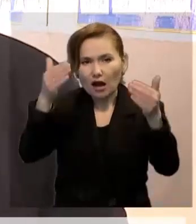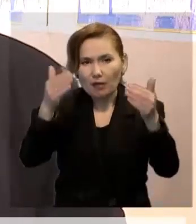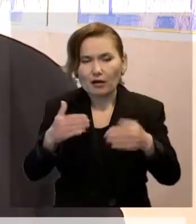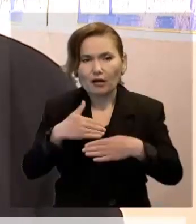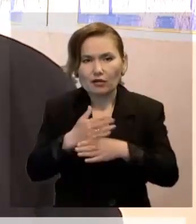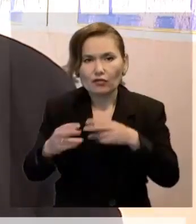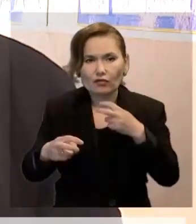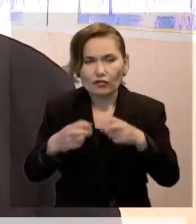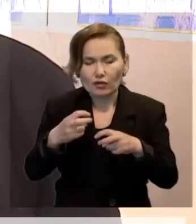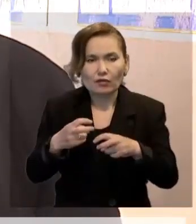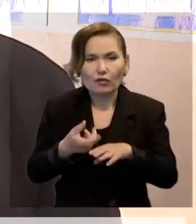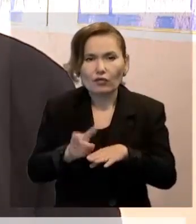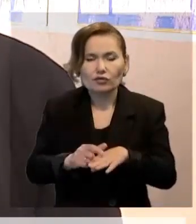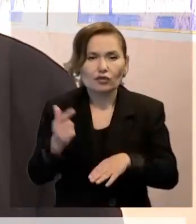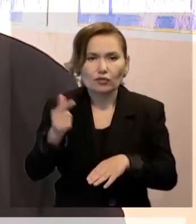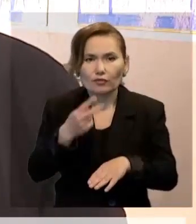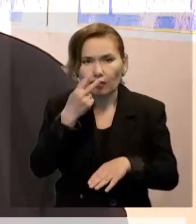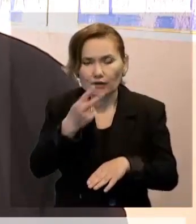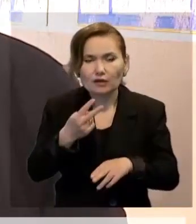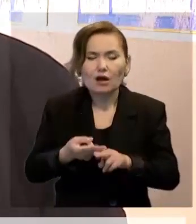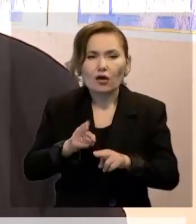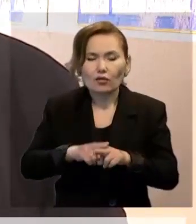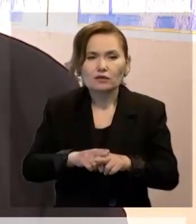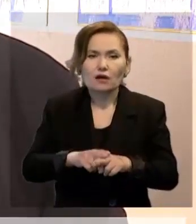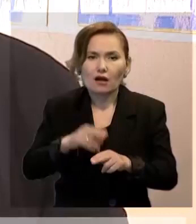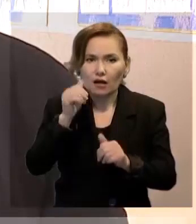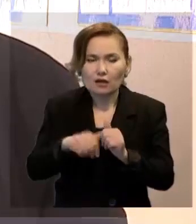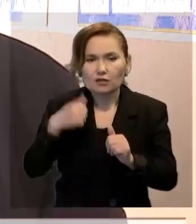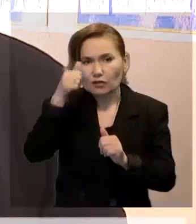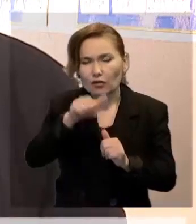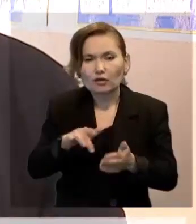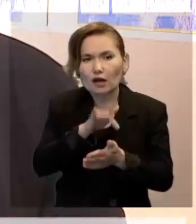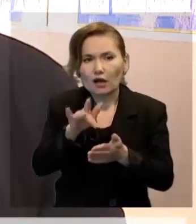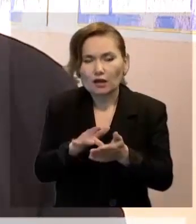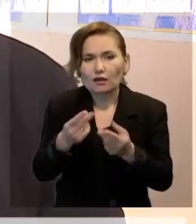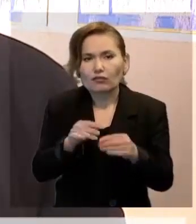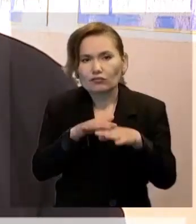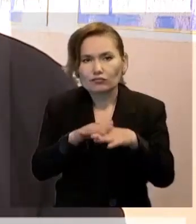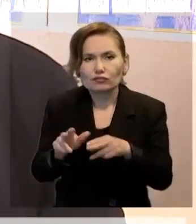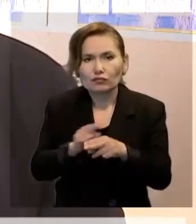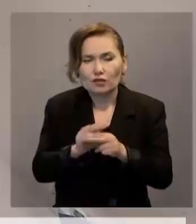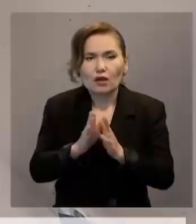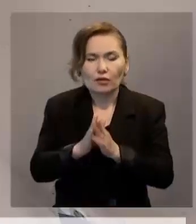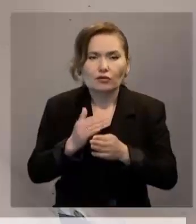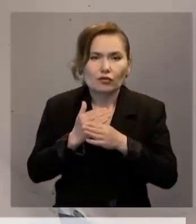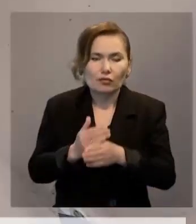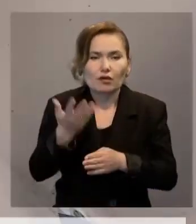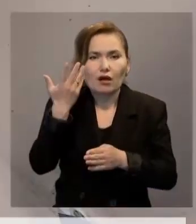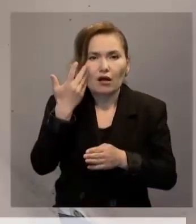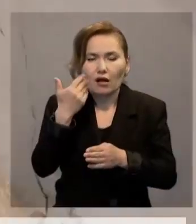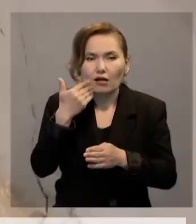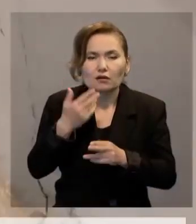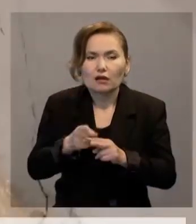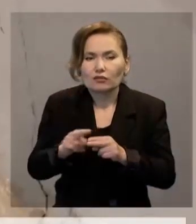біз жылда-жылда аудандық білім бөліміне хабарлама түсіріп отырамыз мектептің осындай авариялық жағдайда екен. Төбеде